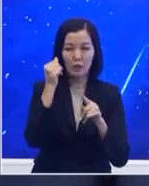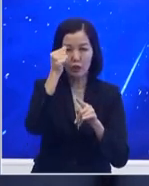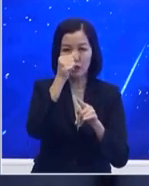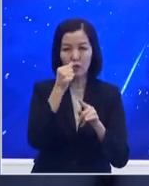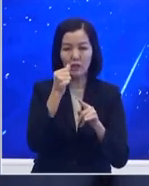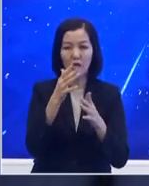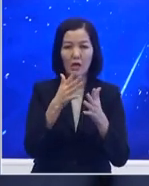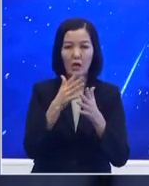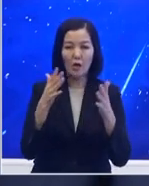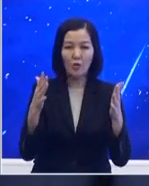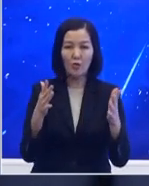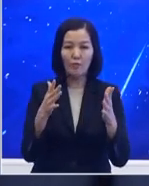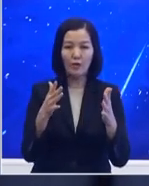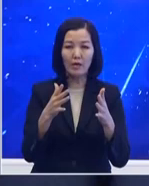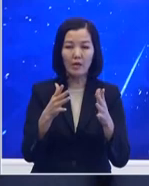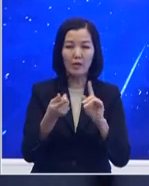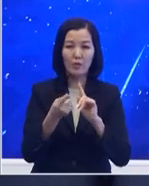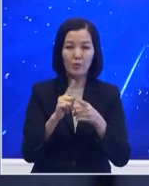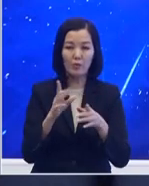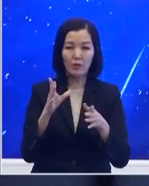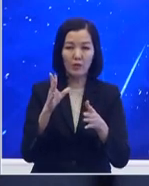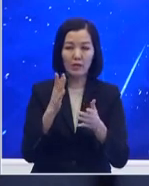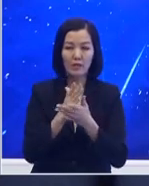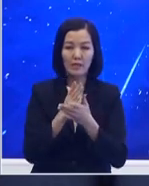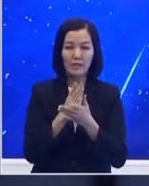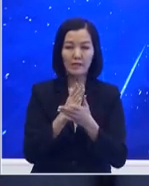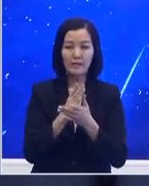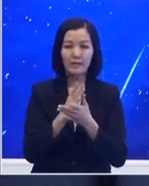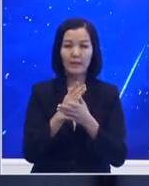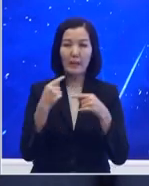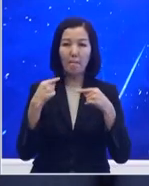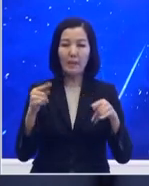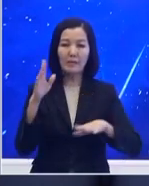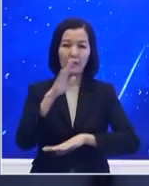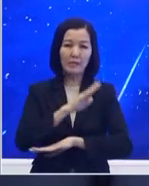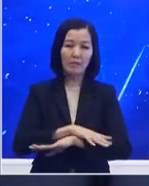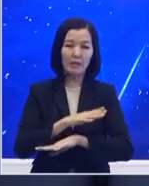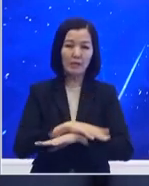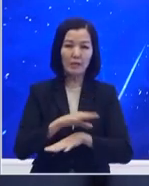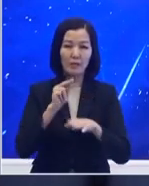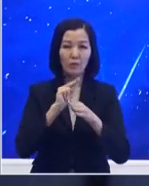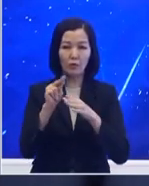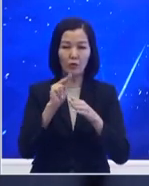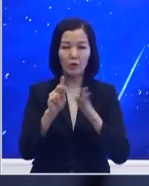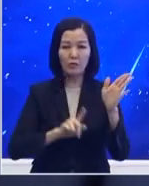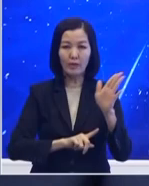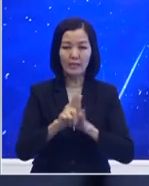оның ауқымы кішкене ұзарып, басқа пәндерден де мысалға қазақ тілінен,